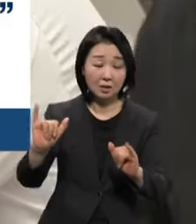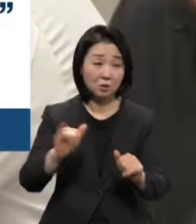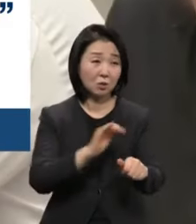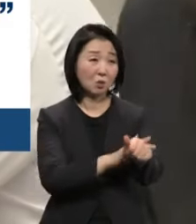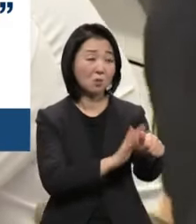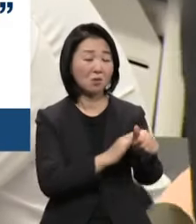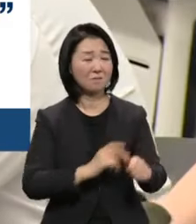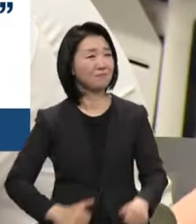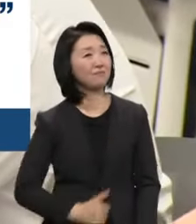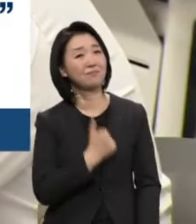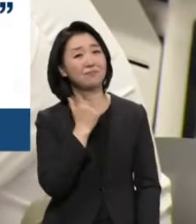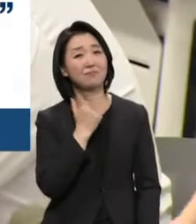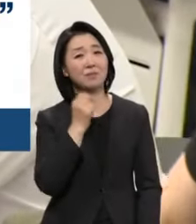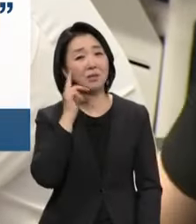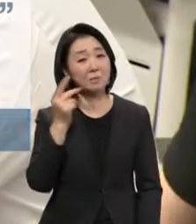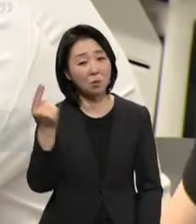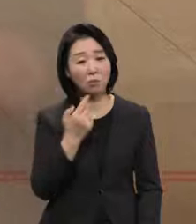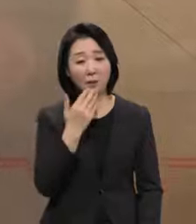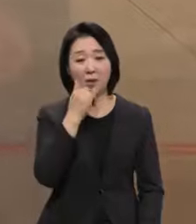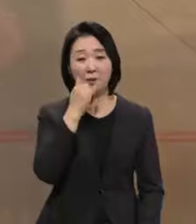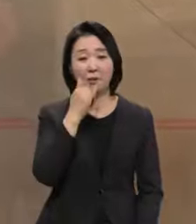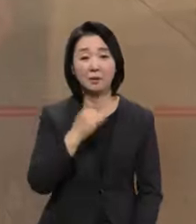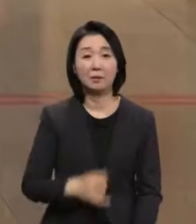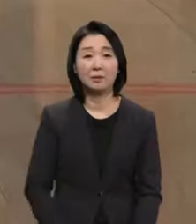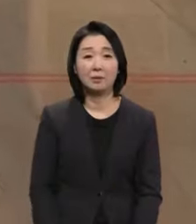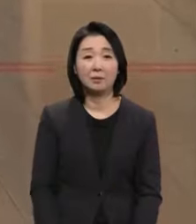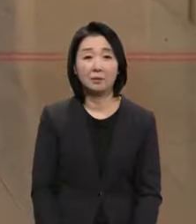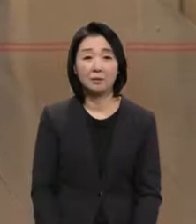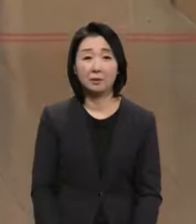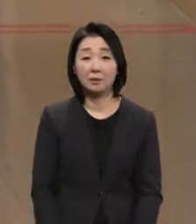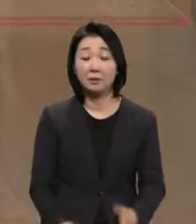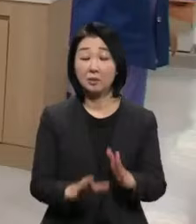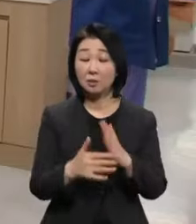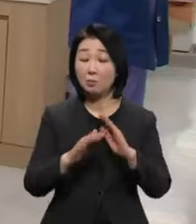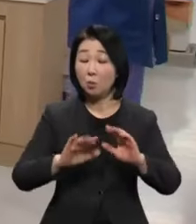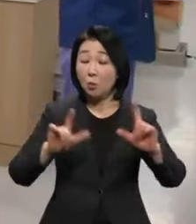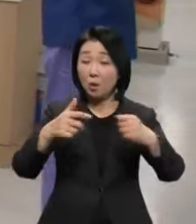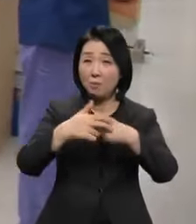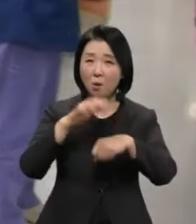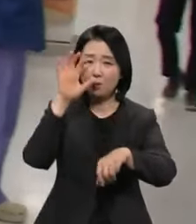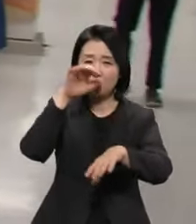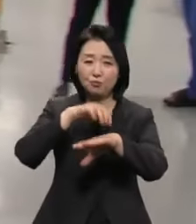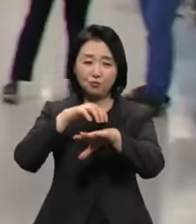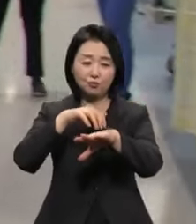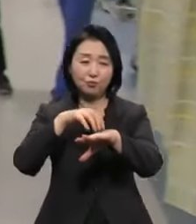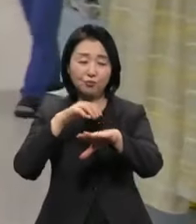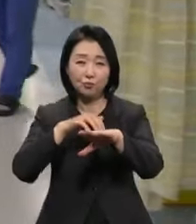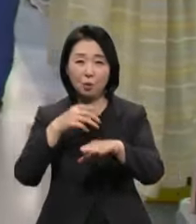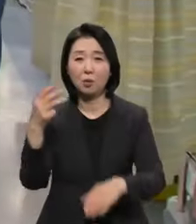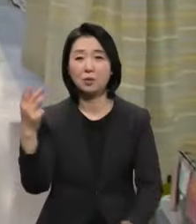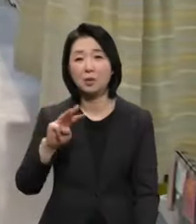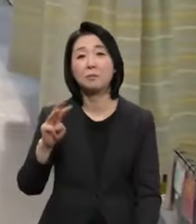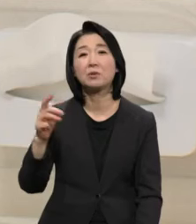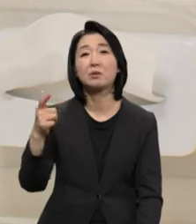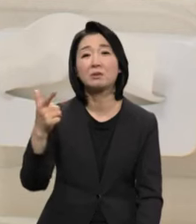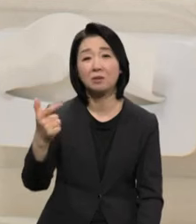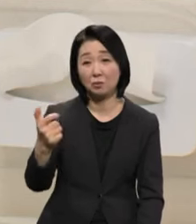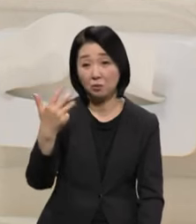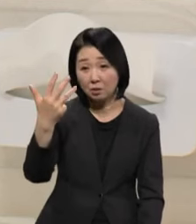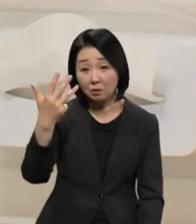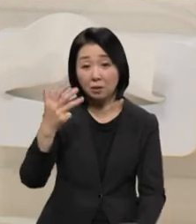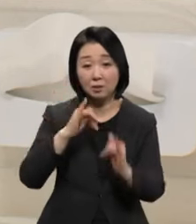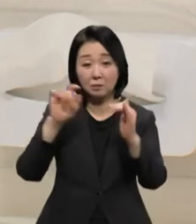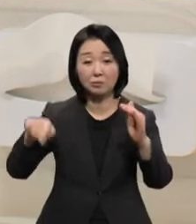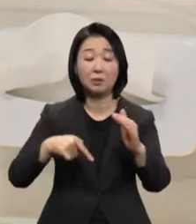분노가 더 거세질 수 있다고 봤습니다. 이런 가운데 올해 병원에서 수련해야 할 인턴 3,068명 중